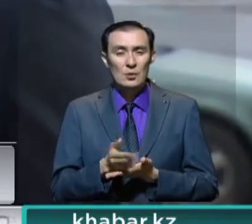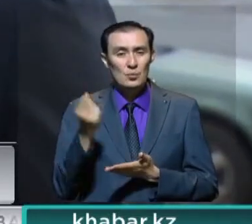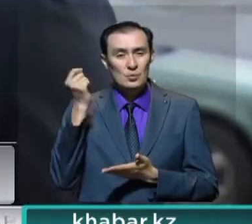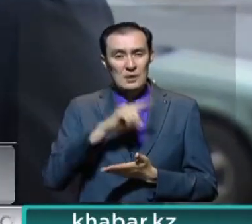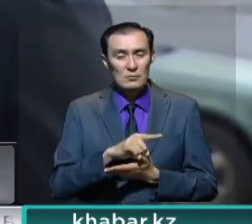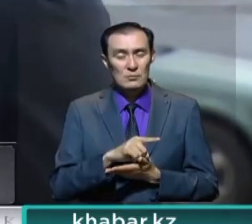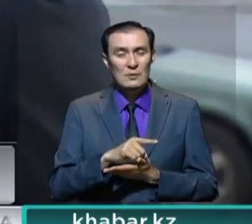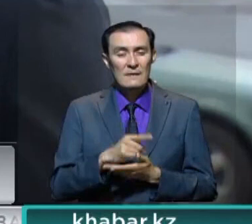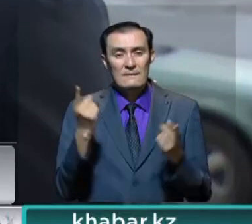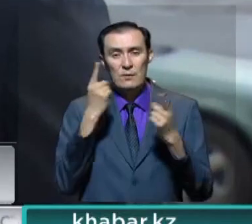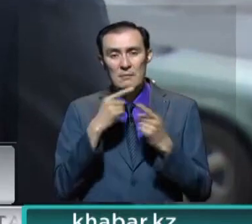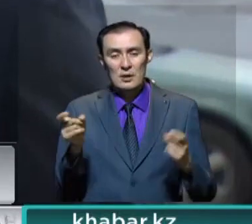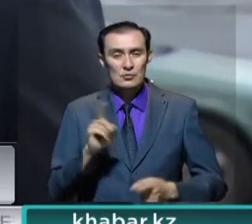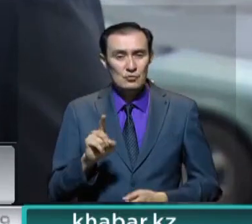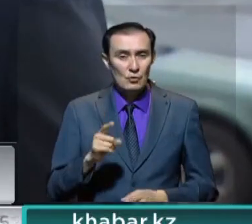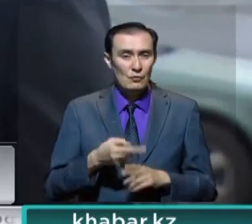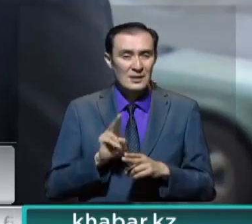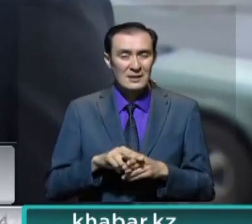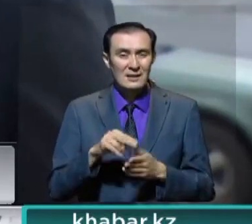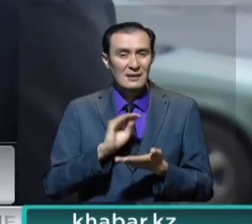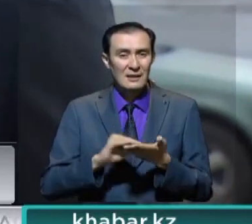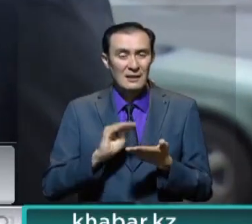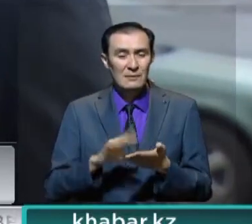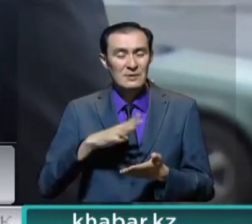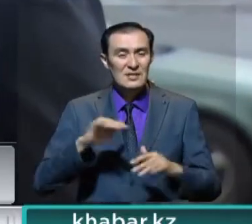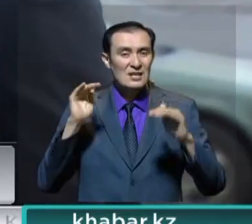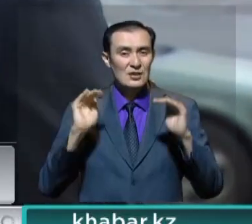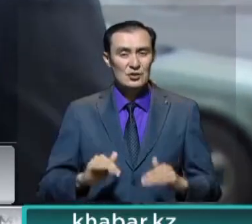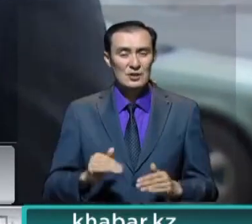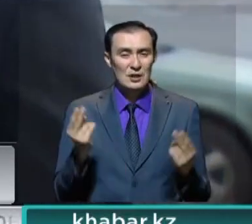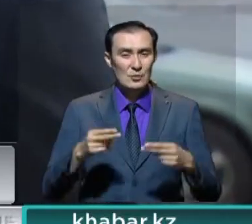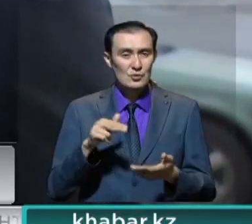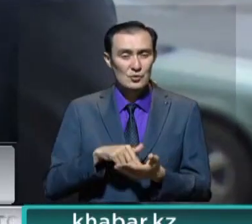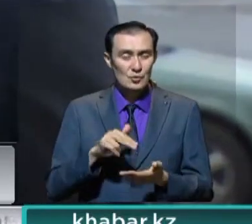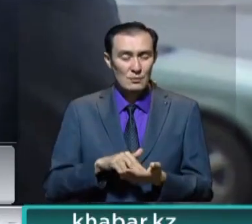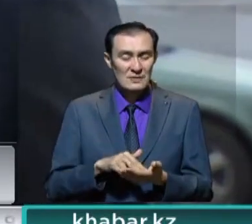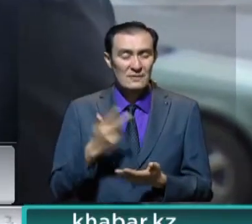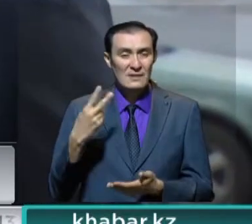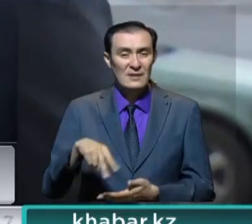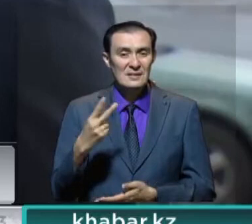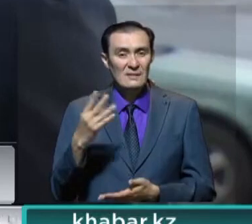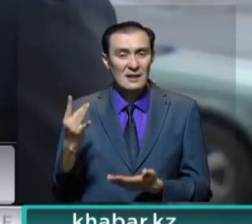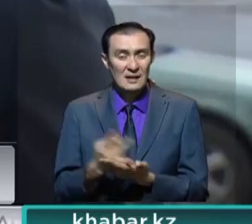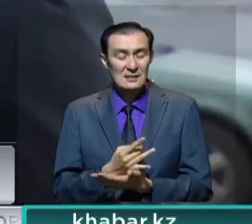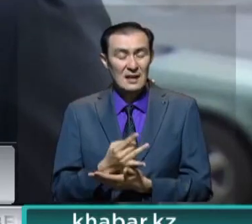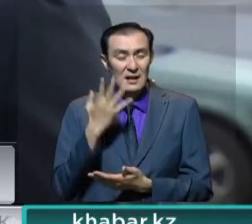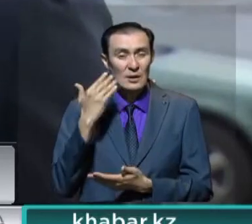ряд сведений о том, что декларантам была занижена таможенная стоимость 22 раза, тогда как